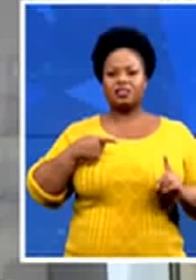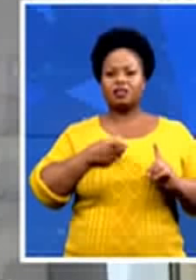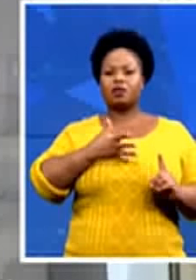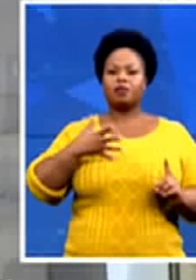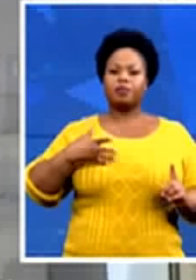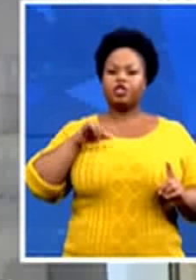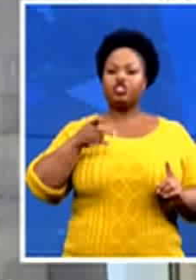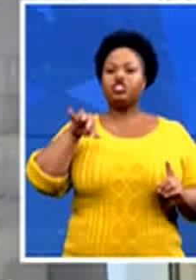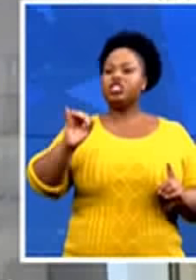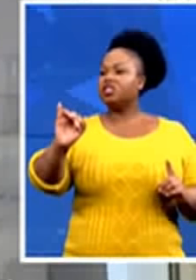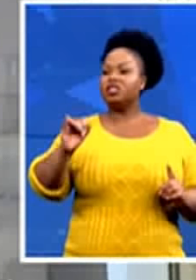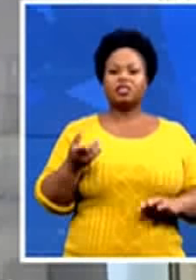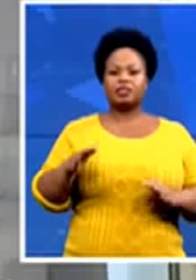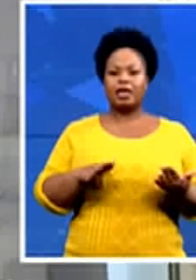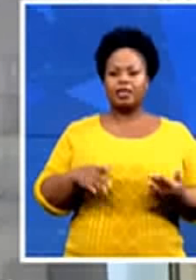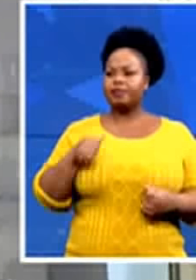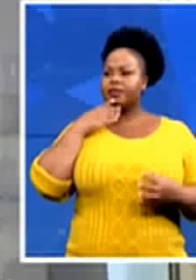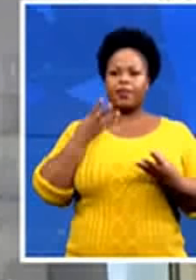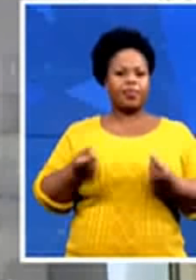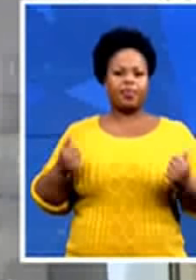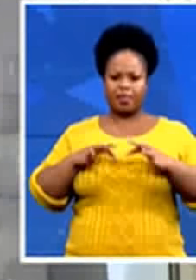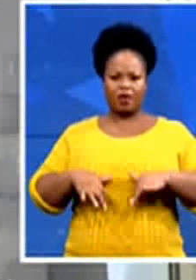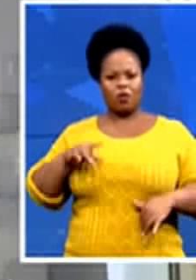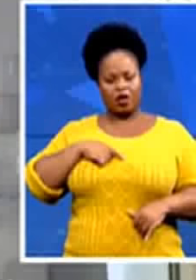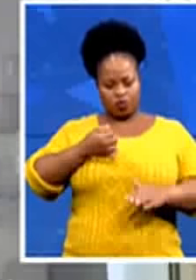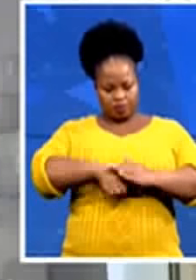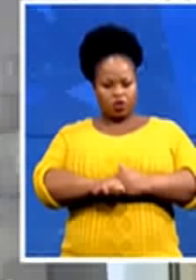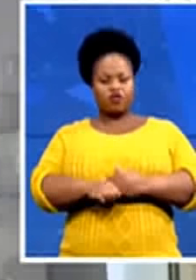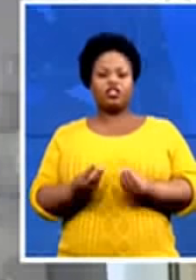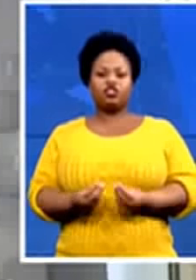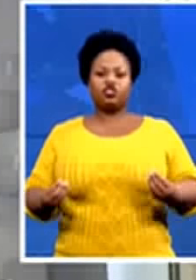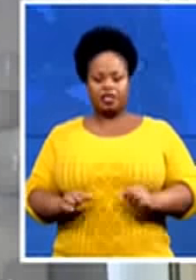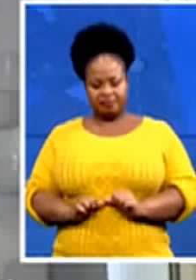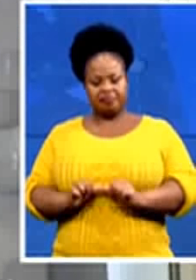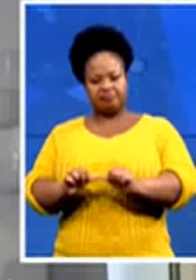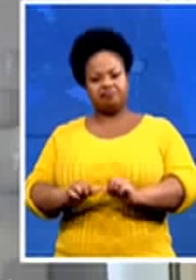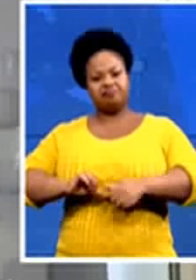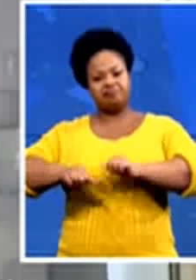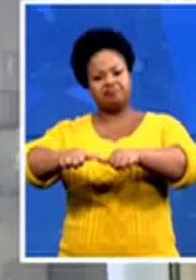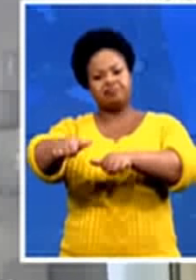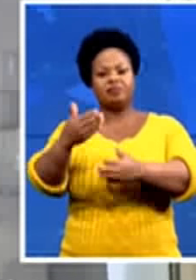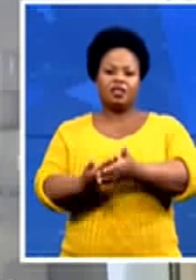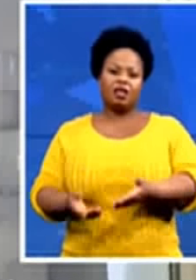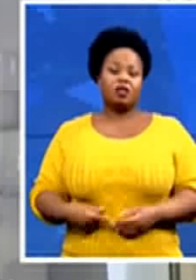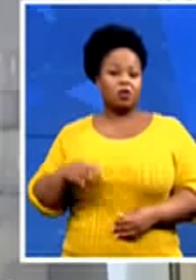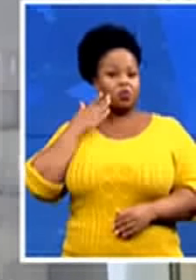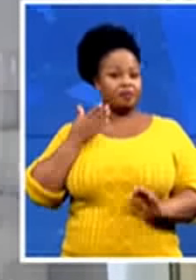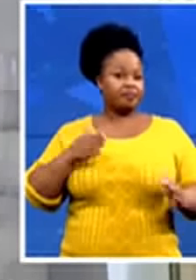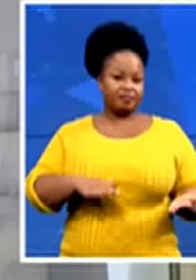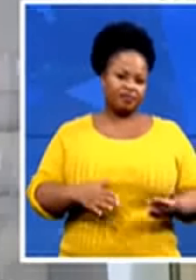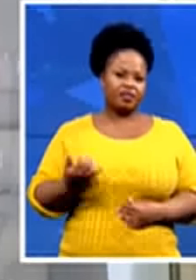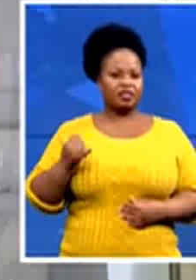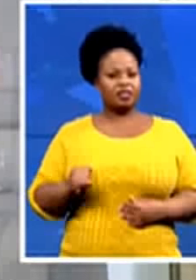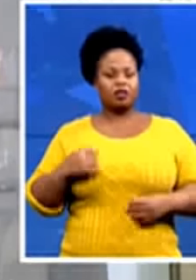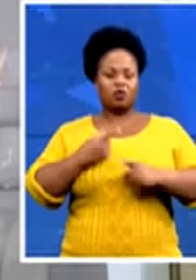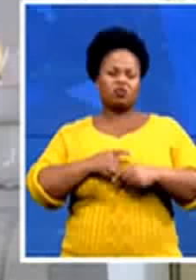umzali usuke ezalela ukuthi izingane zisale zinweba imizi ngakho ukudlula kwakhe kubuhlungu enyameni nasenhliziyweni kodwa iqiniso lithi